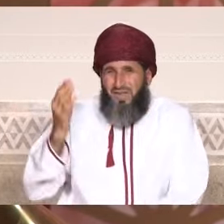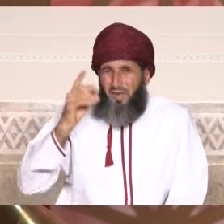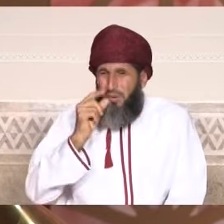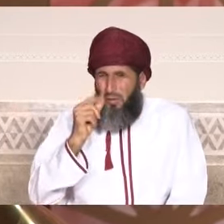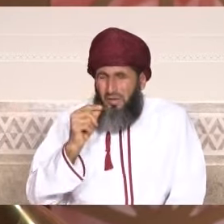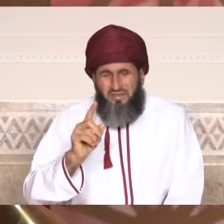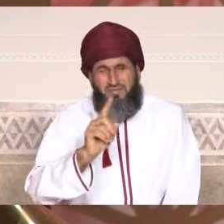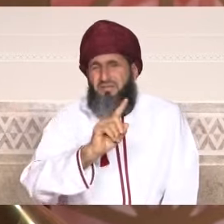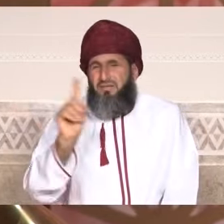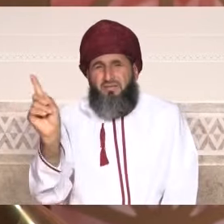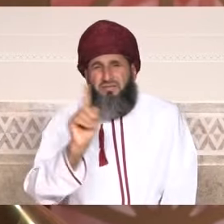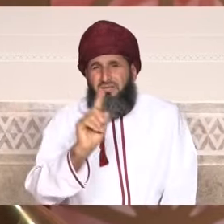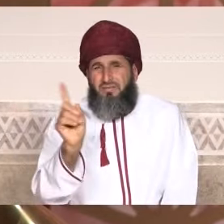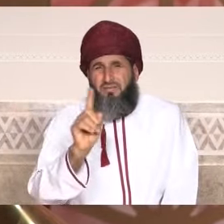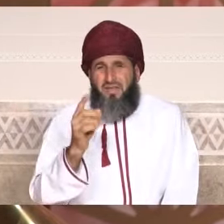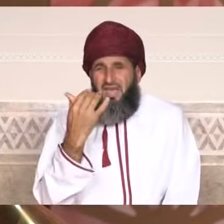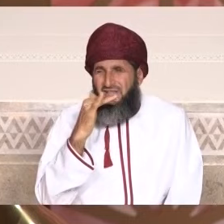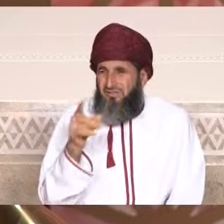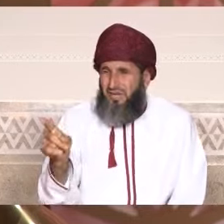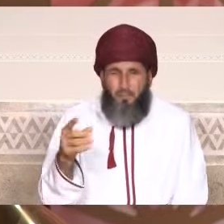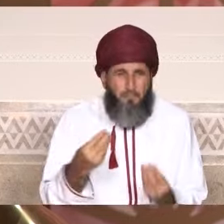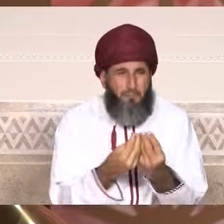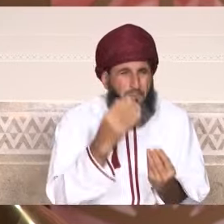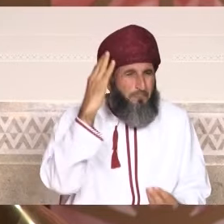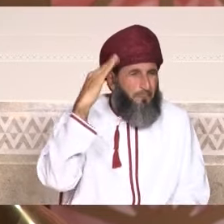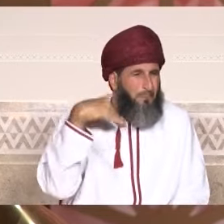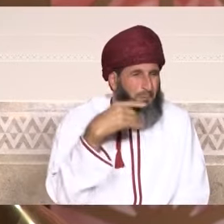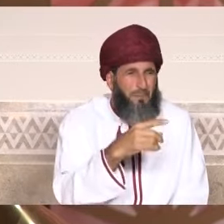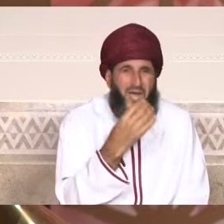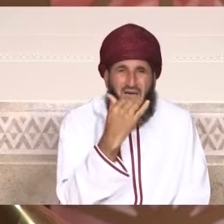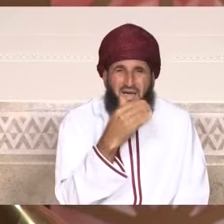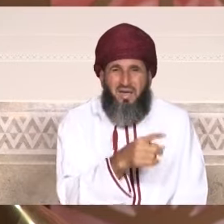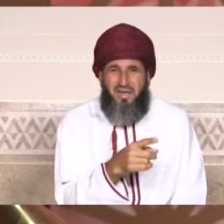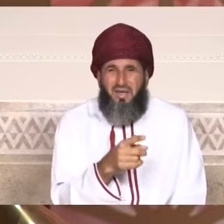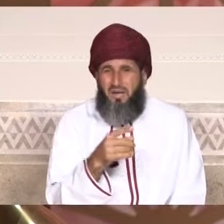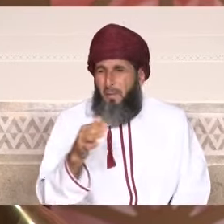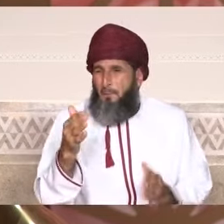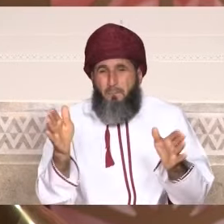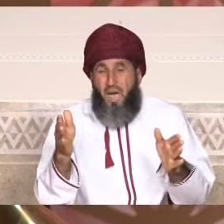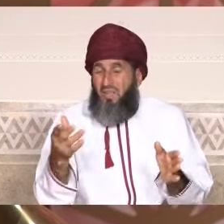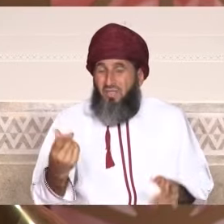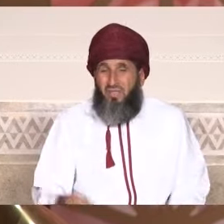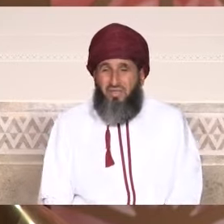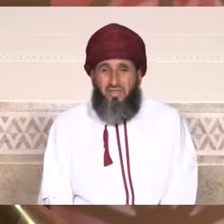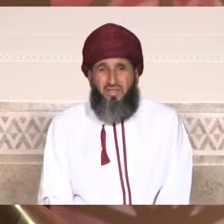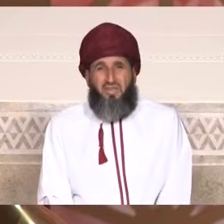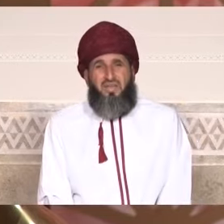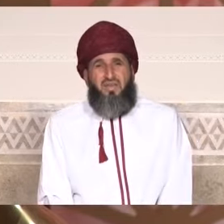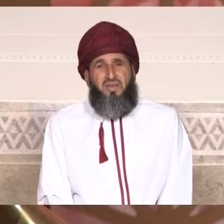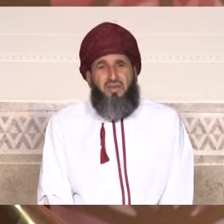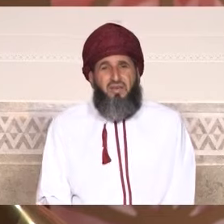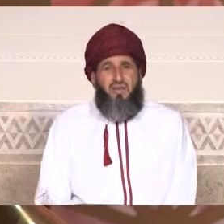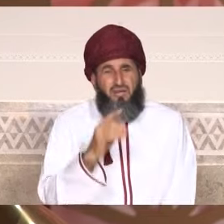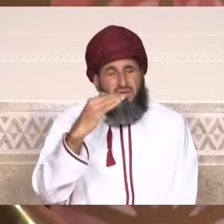بين شاب وفتاة وهما أجانب عن بعضهما. فهذه